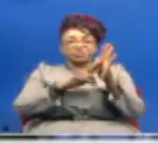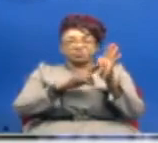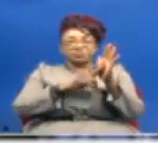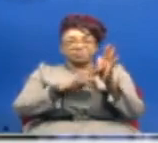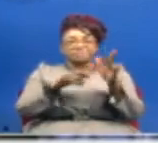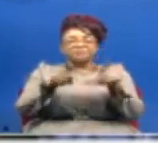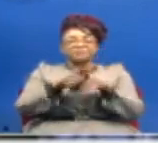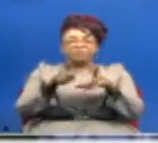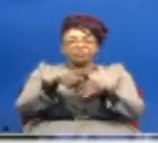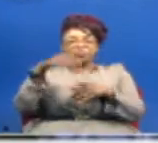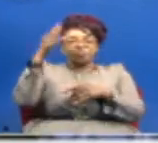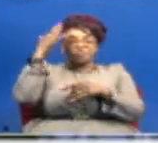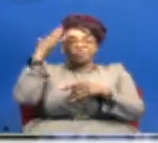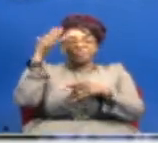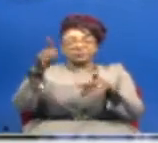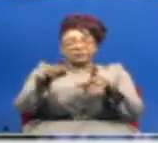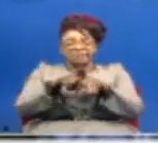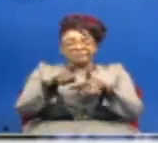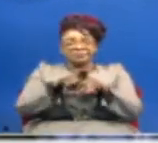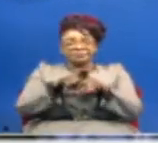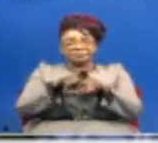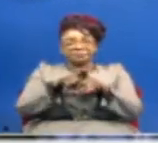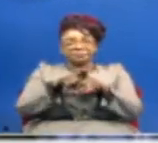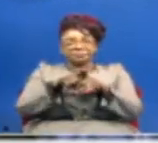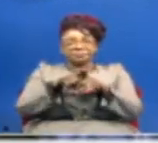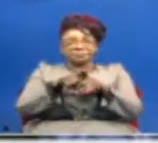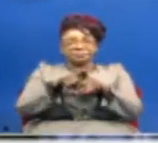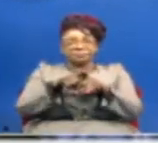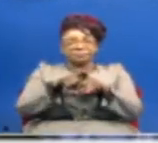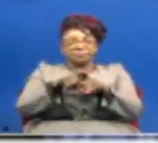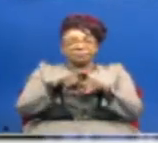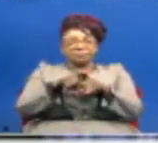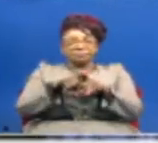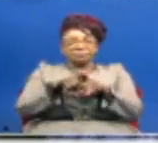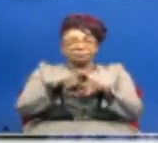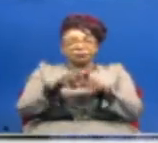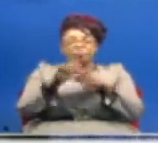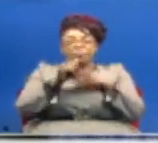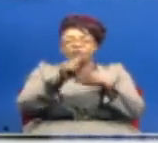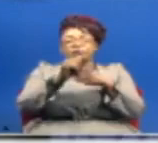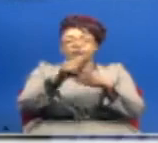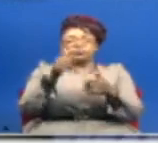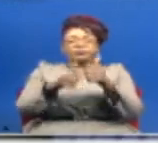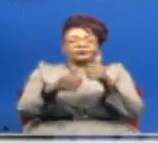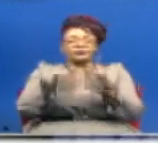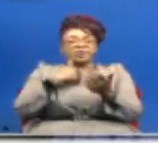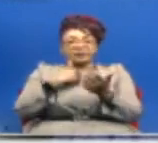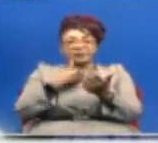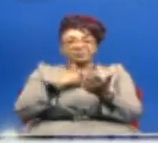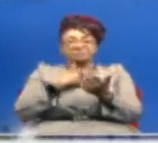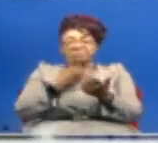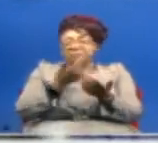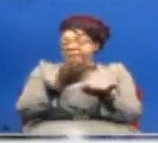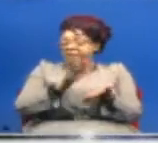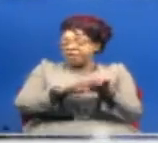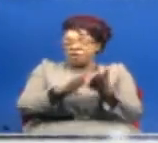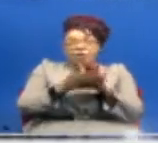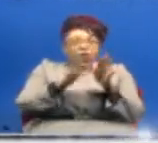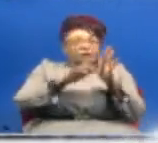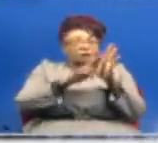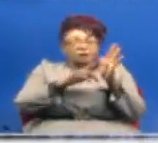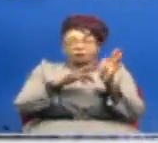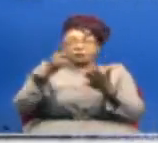kwamba pia katika mambo ya zile mwongozo ambazo tulikuwa nazo hakuna regulation hata moja ambayo